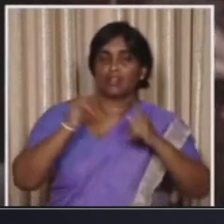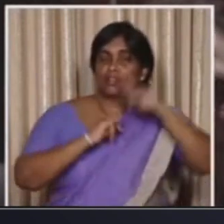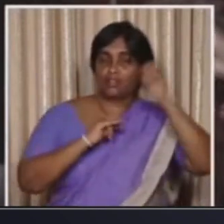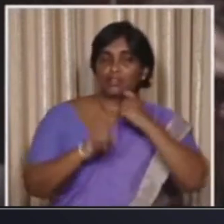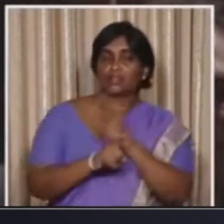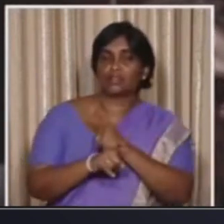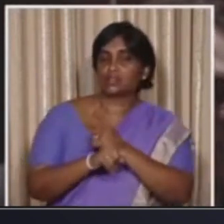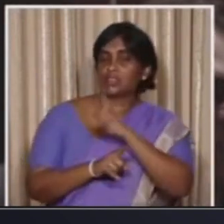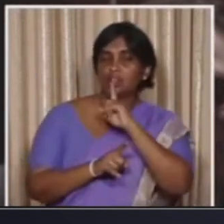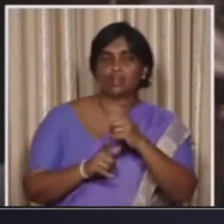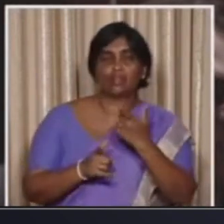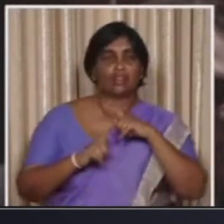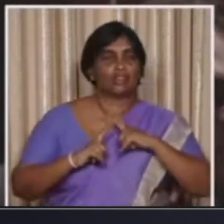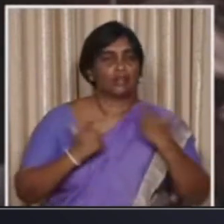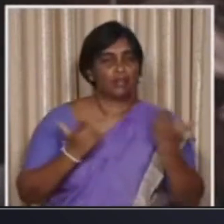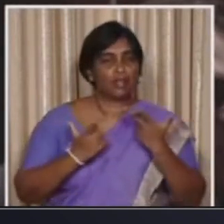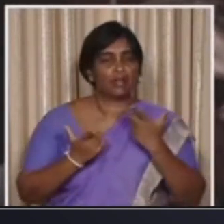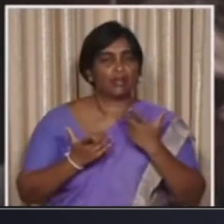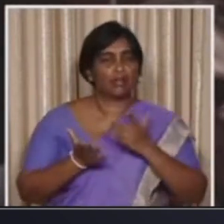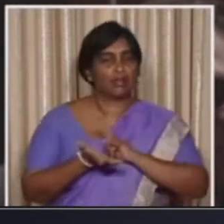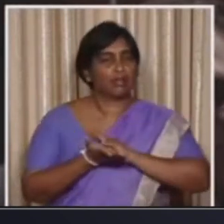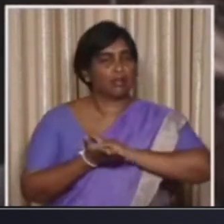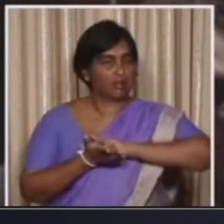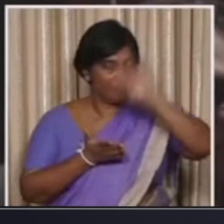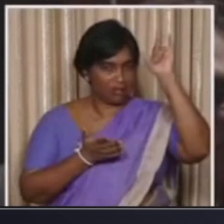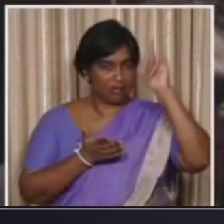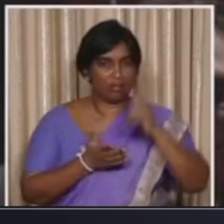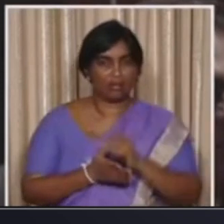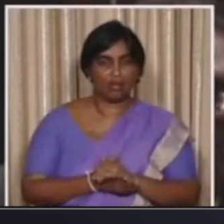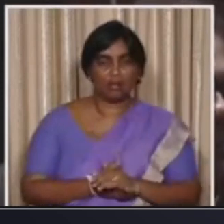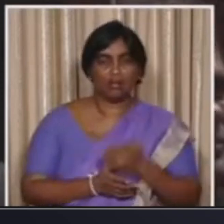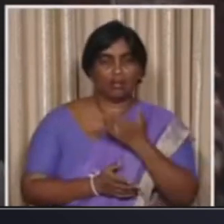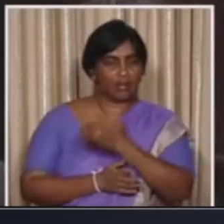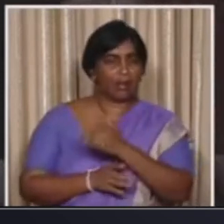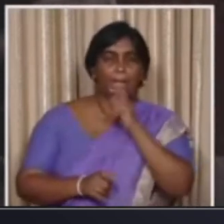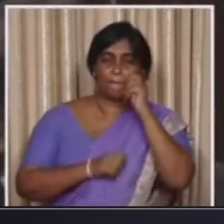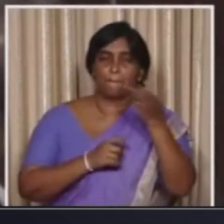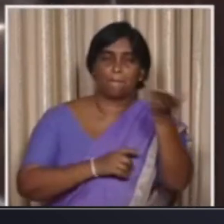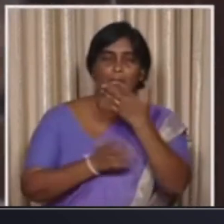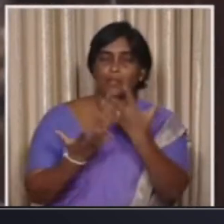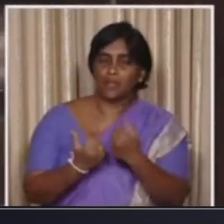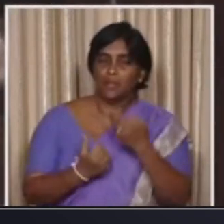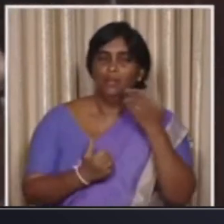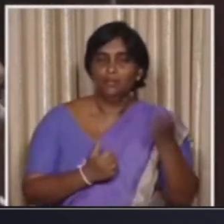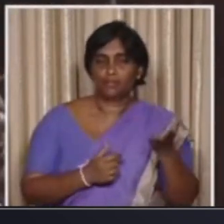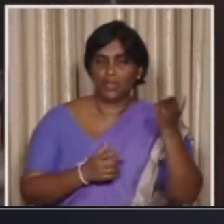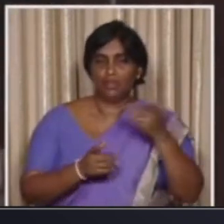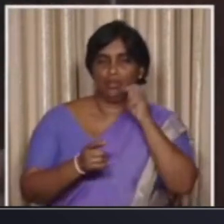විශ්වවිද්‍යාල ආචාර්යවරු කියනවා ජීවත් වෙන්න විදියක් නැහැ රට දරලා දාලා යනවා කියලා. මේ මිනිස්සු ටික බේරා ගන්න